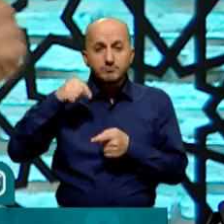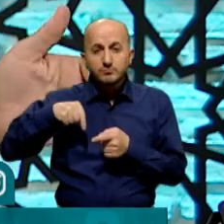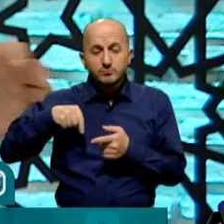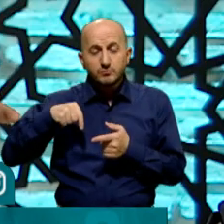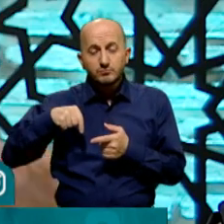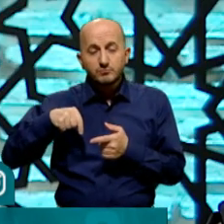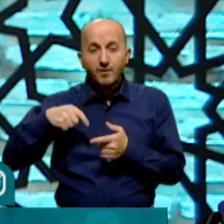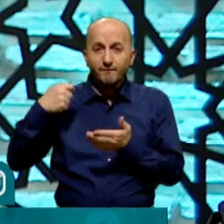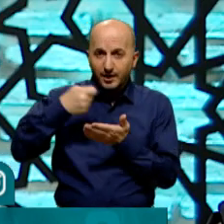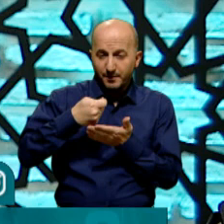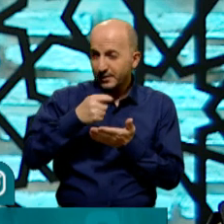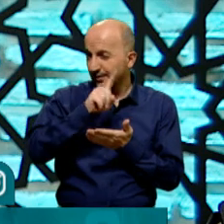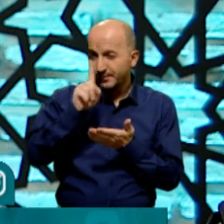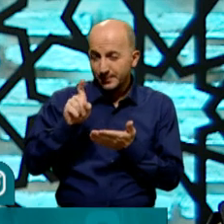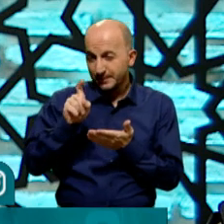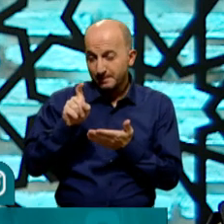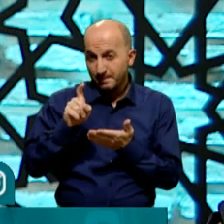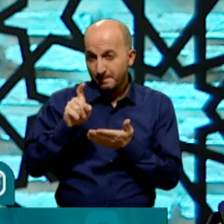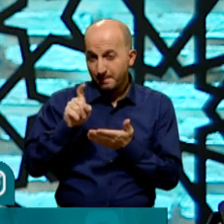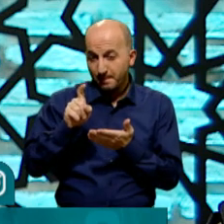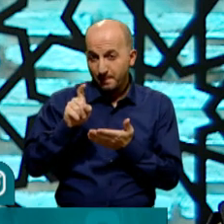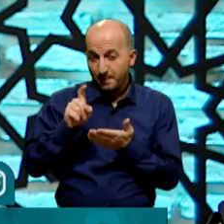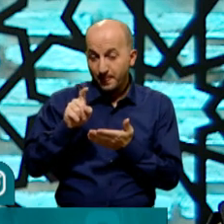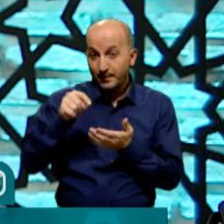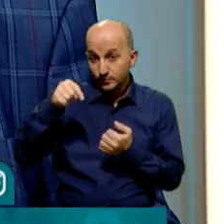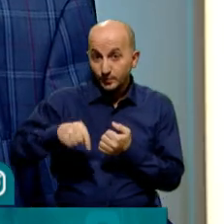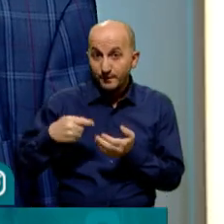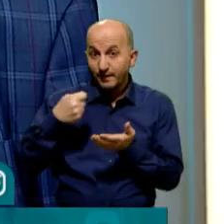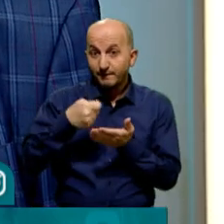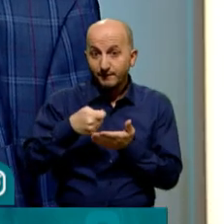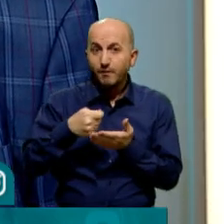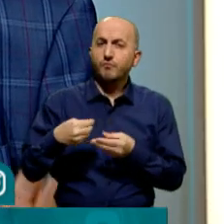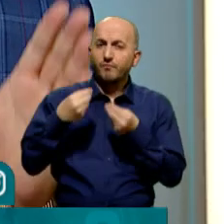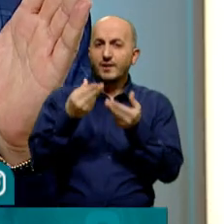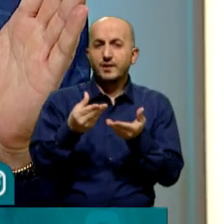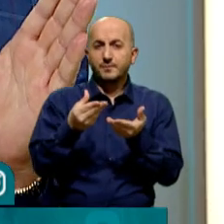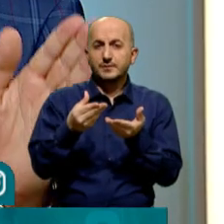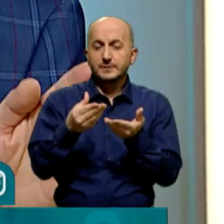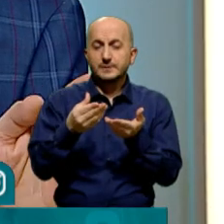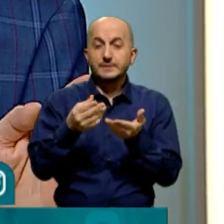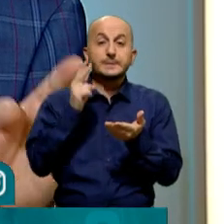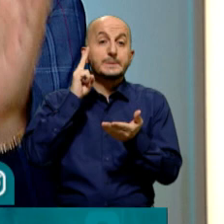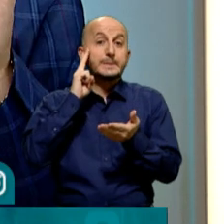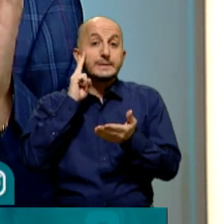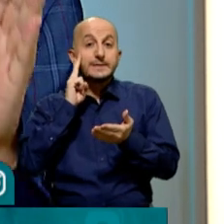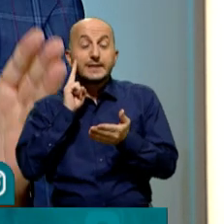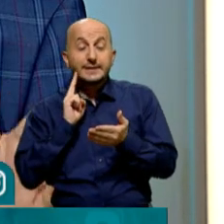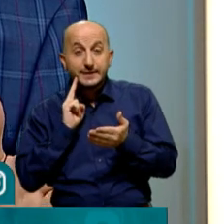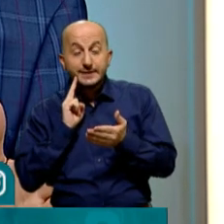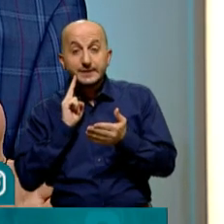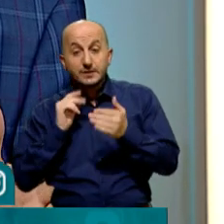Hiç de olarak yani, yuvarlak dedim. Yuvarladınız. Yani. Evet, yuvarlak. Şu anda verebilir mi? Verebilir. Niye? Nisaba malik olmuştur.